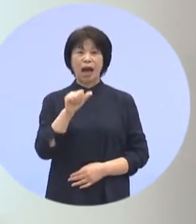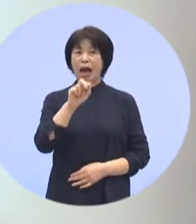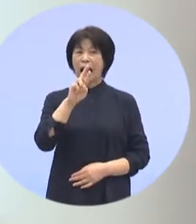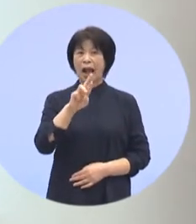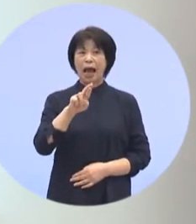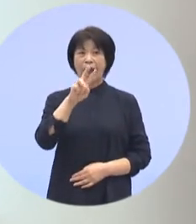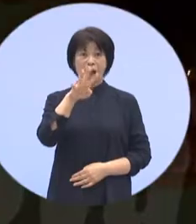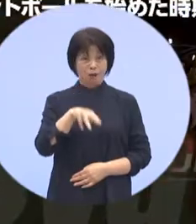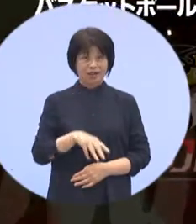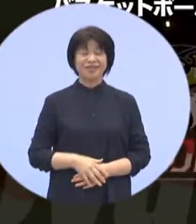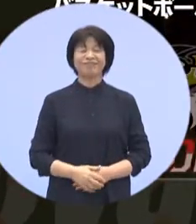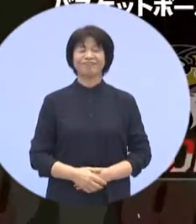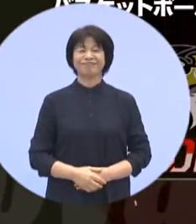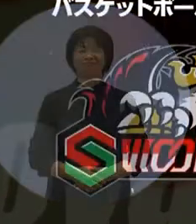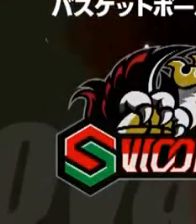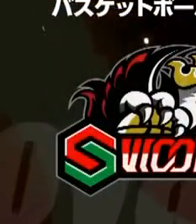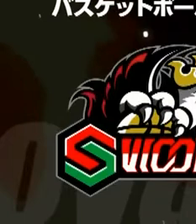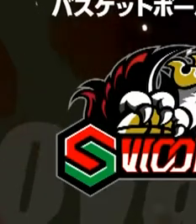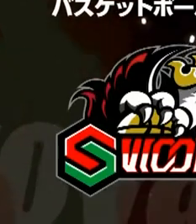します。